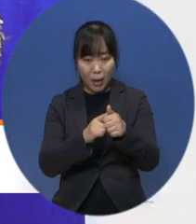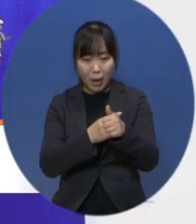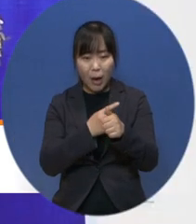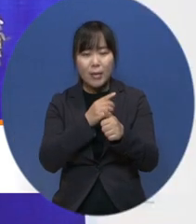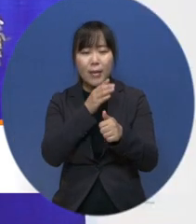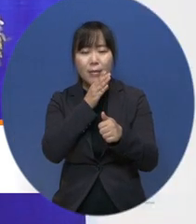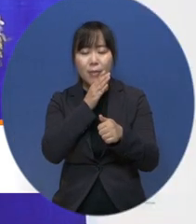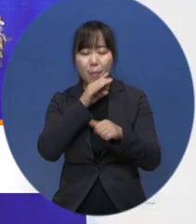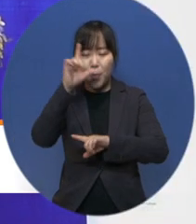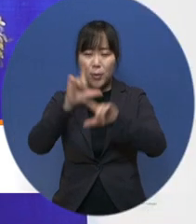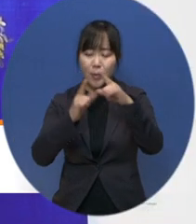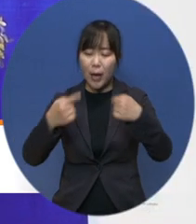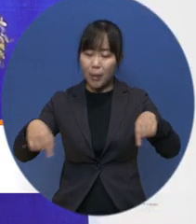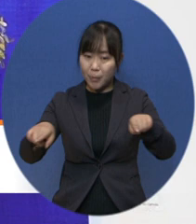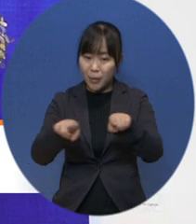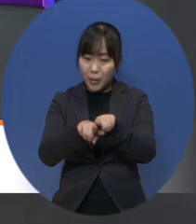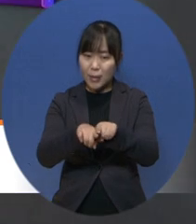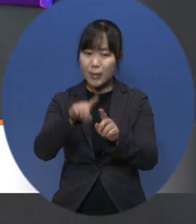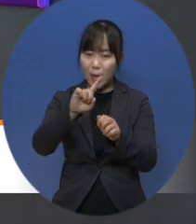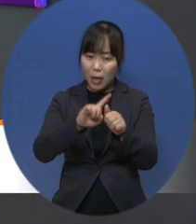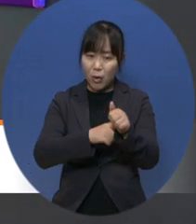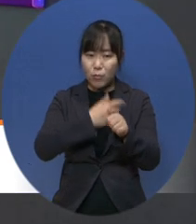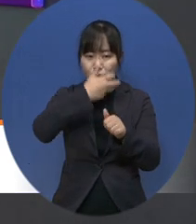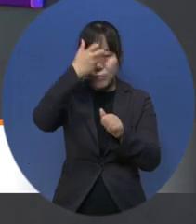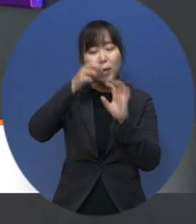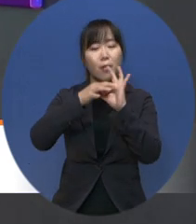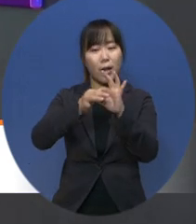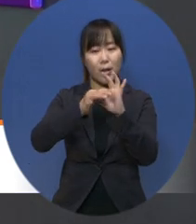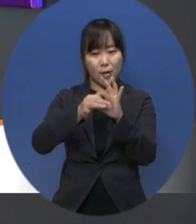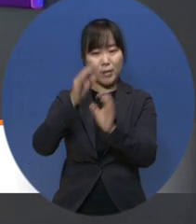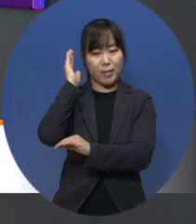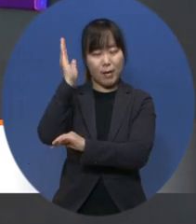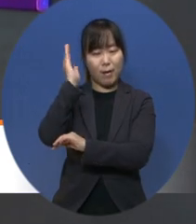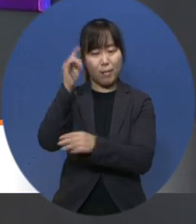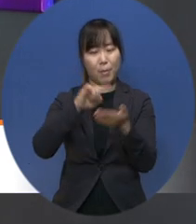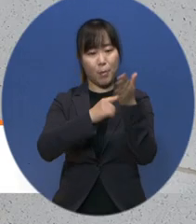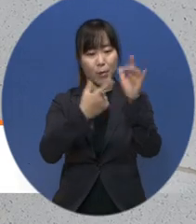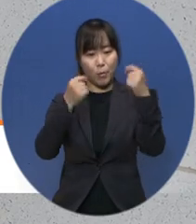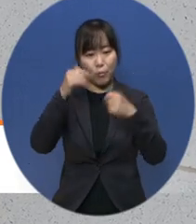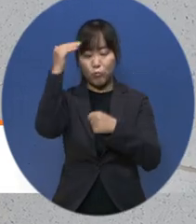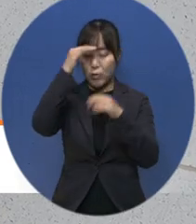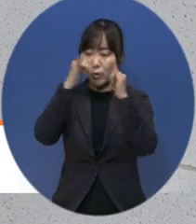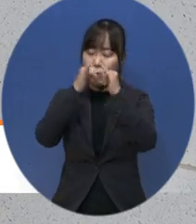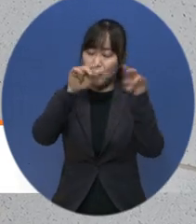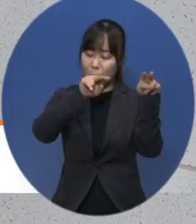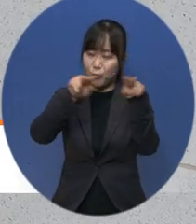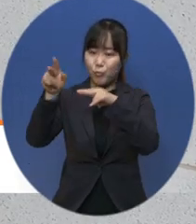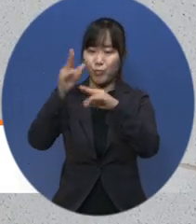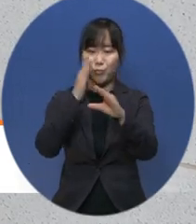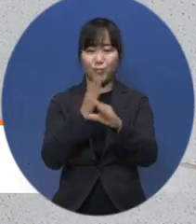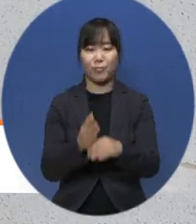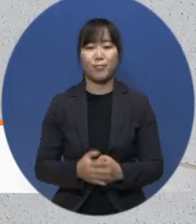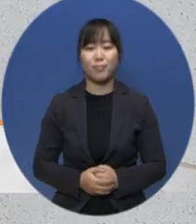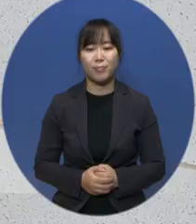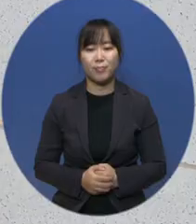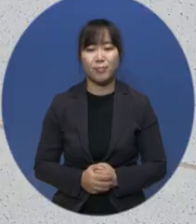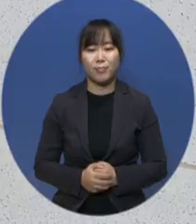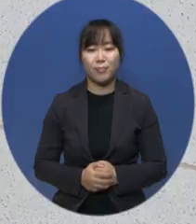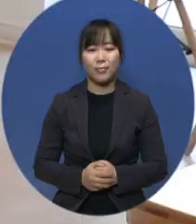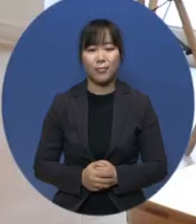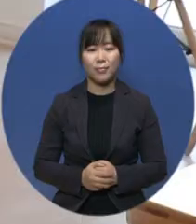자연스럽게 어우러지면서 자연과 꿈에 관한 이야기를 이끌어내 관람객들의 시선을 사로잡고